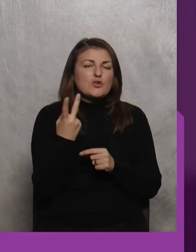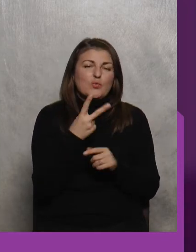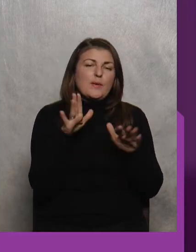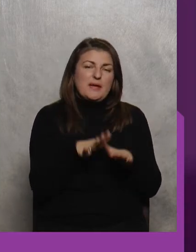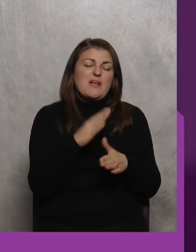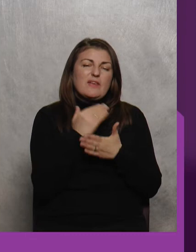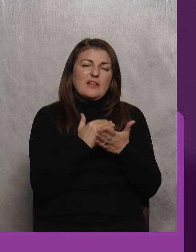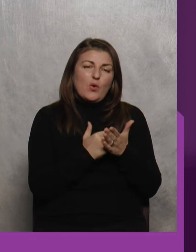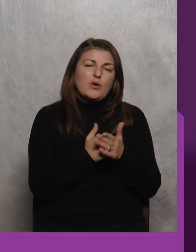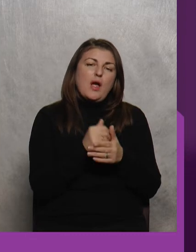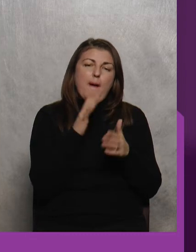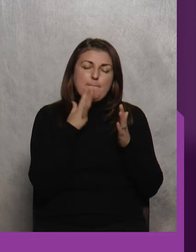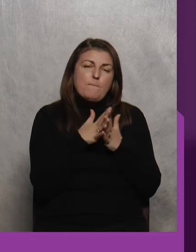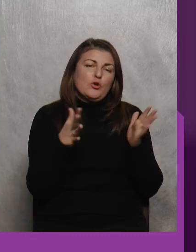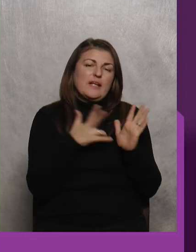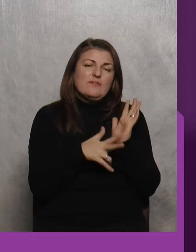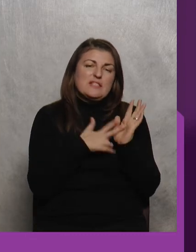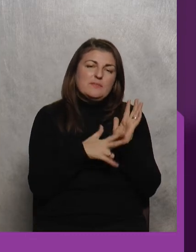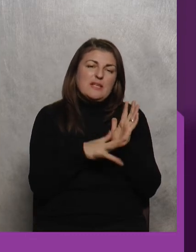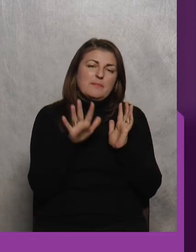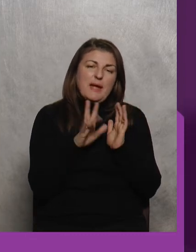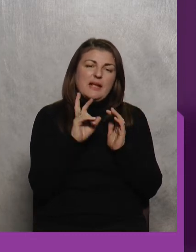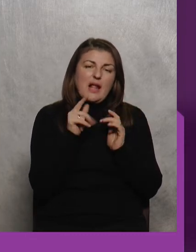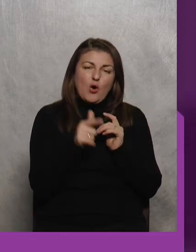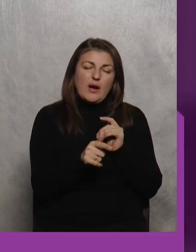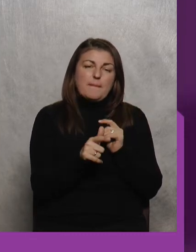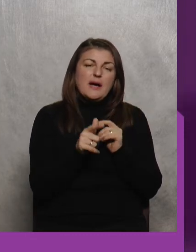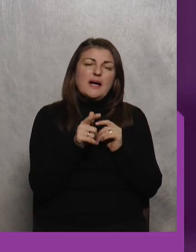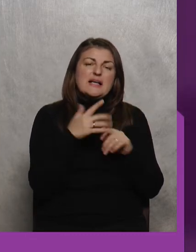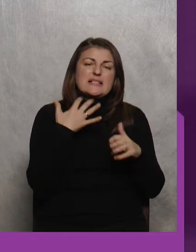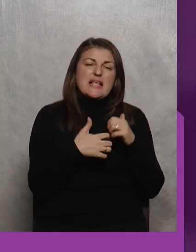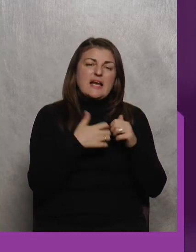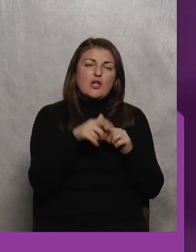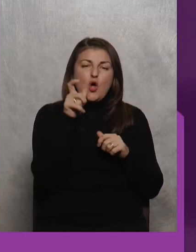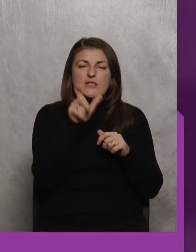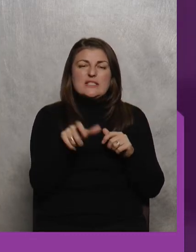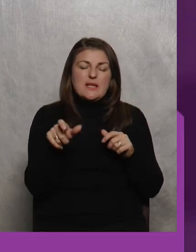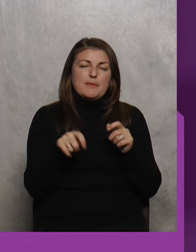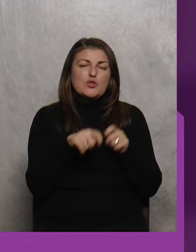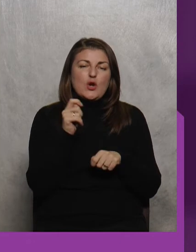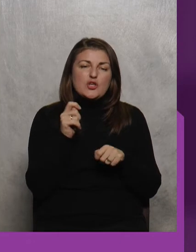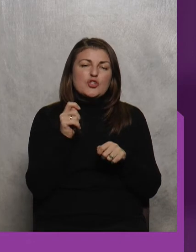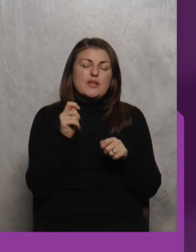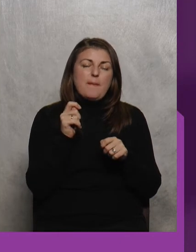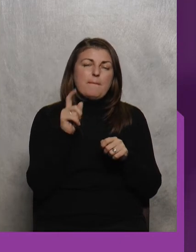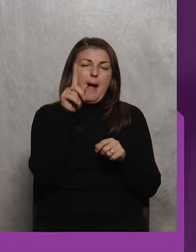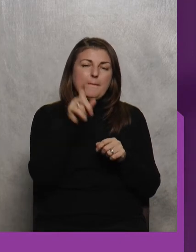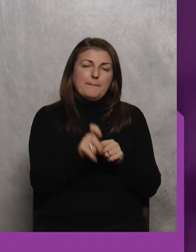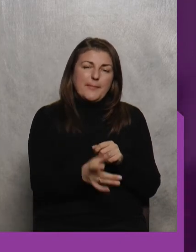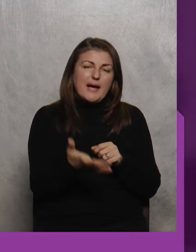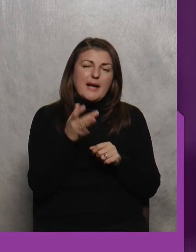місце в категорії понад 85 кілограм серед осіб з ураженням опорно-рухового апарата, а